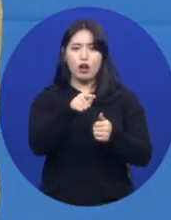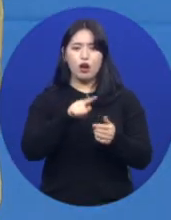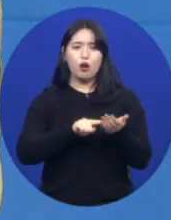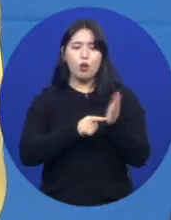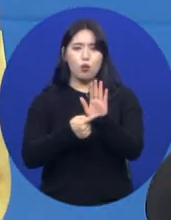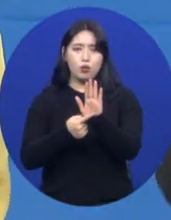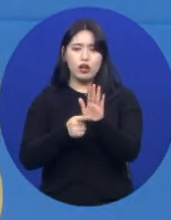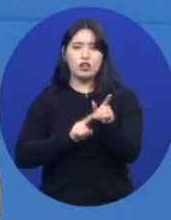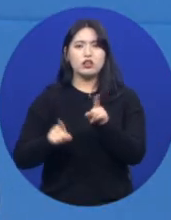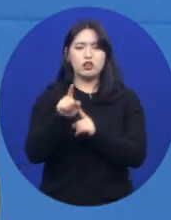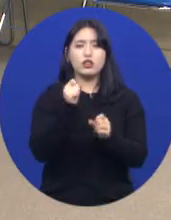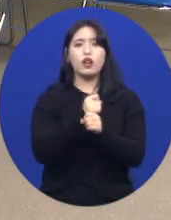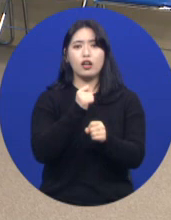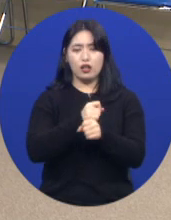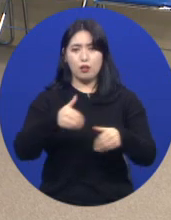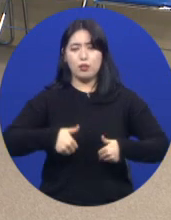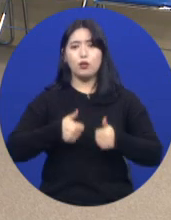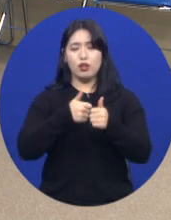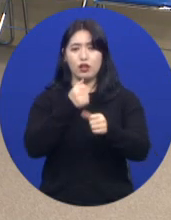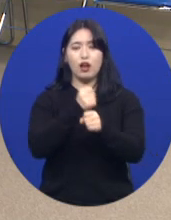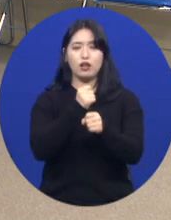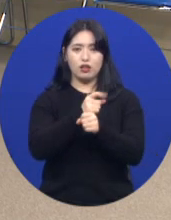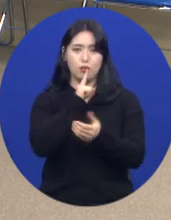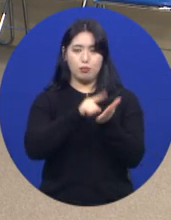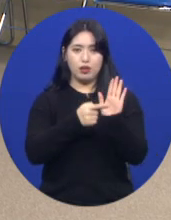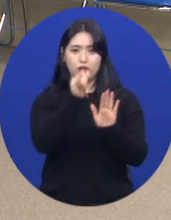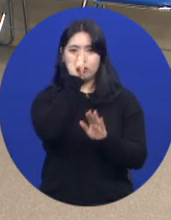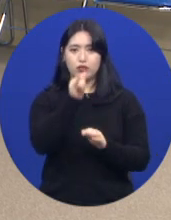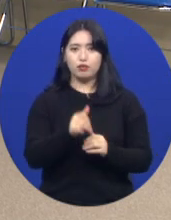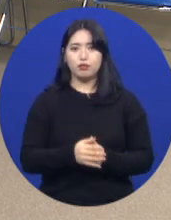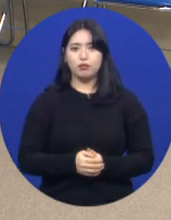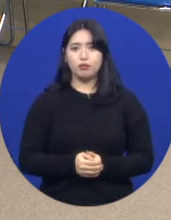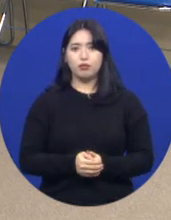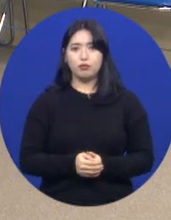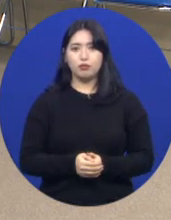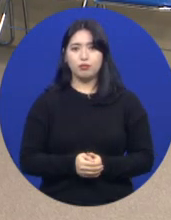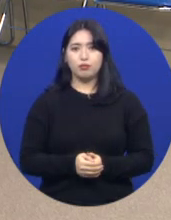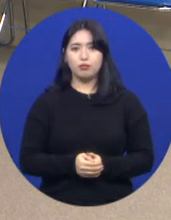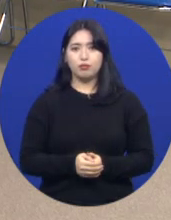공개하겠다고 밝혔습니다 mbc 뉴스 박성 동입니다